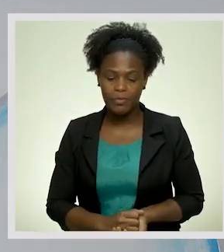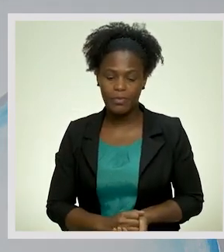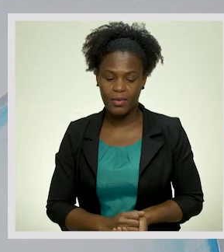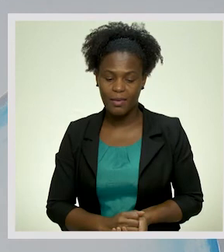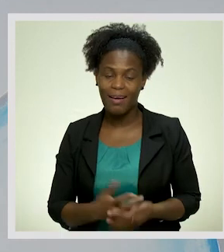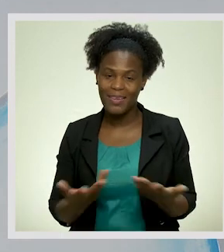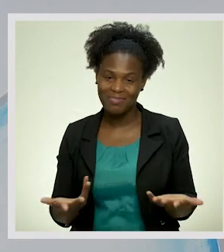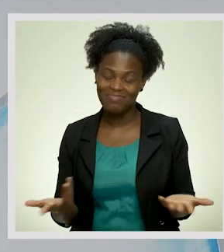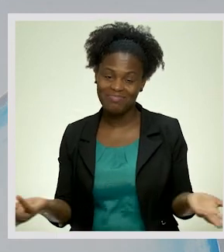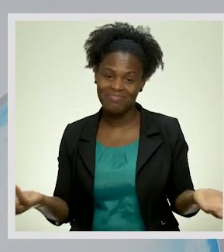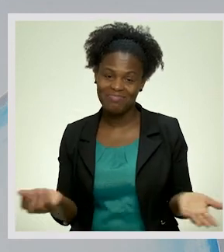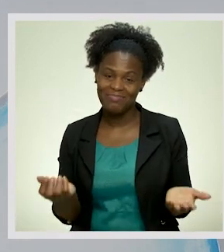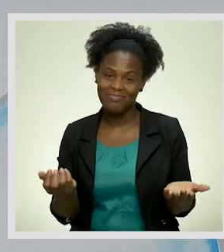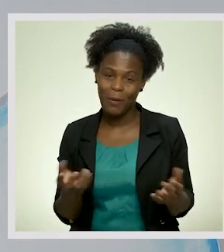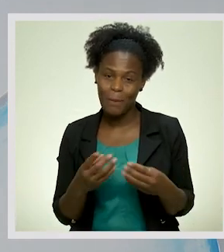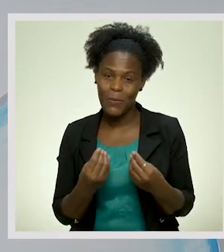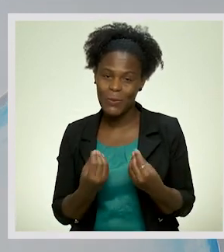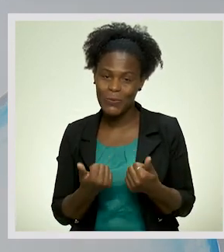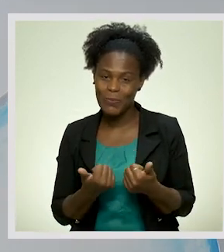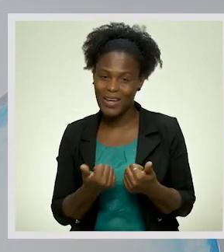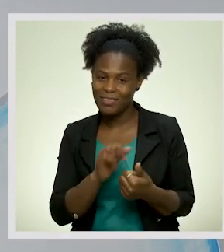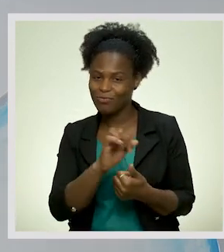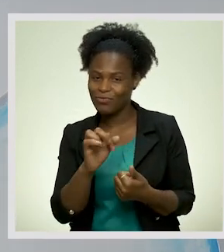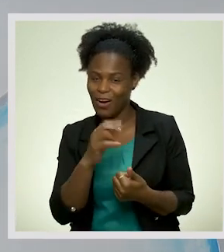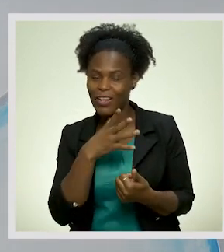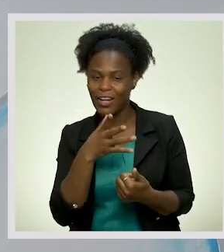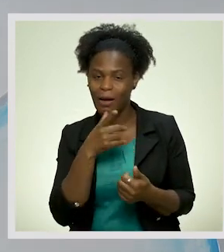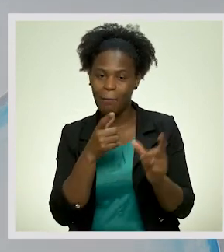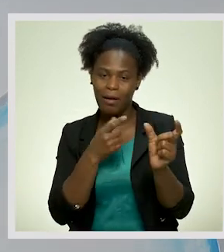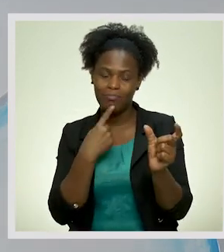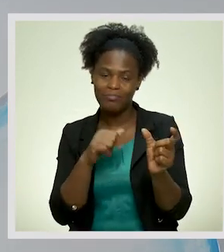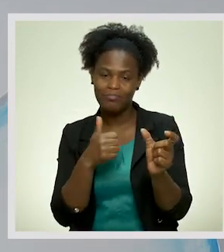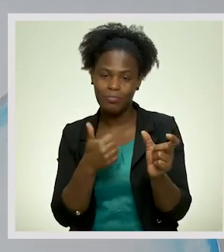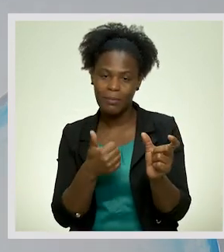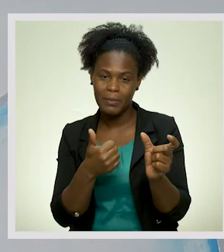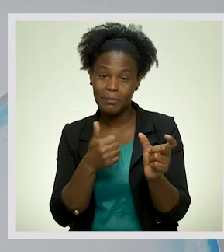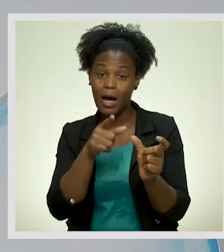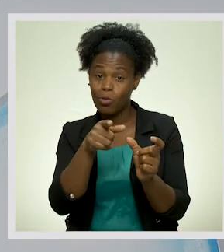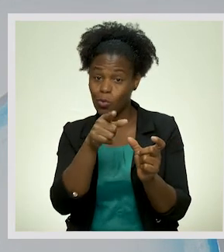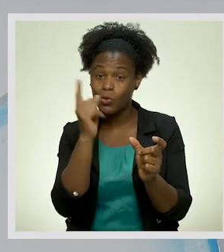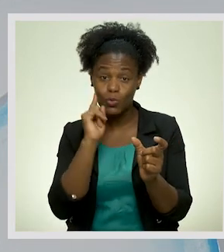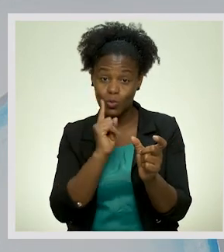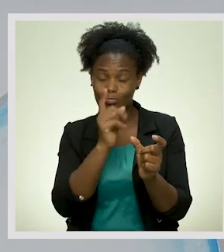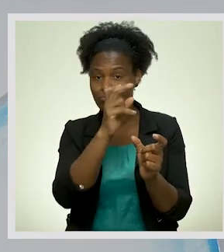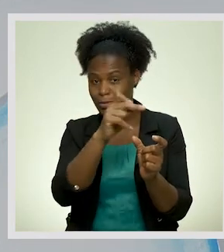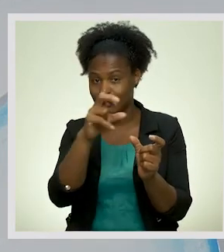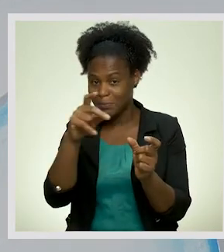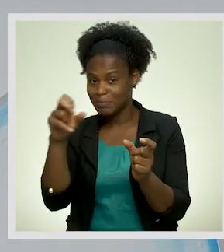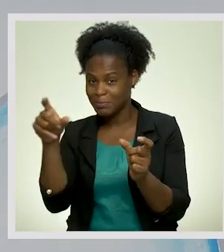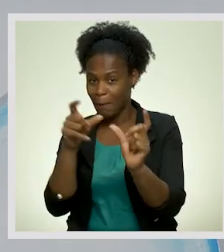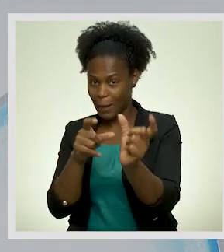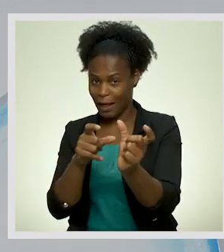Voilà. Très bien. Vous avez bien répété les mots. Et maintenant, on